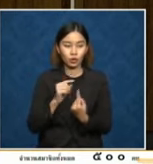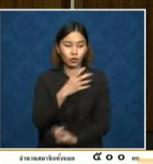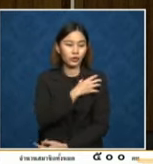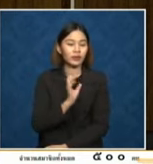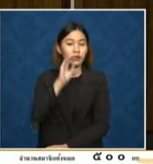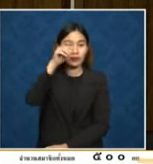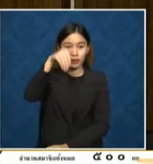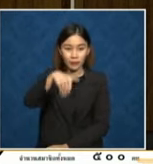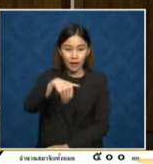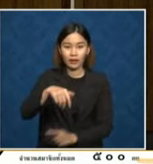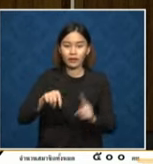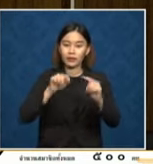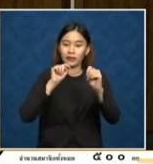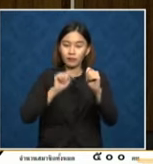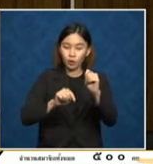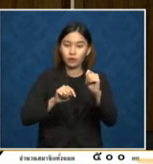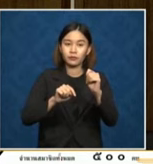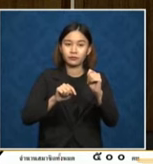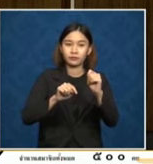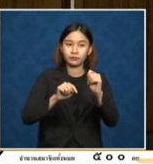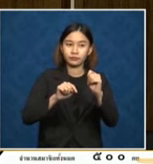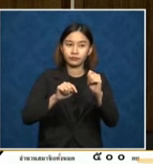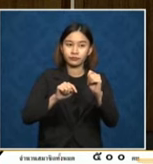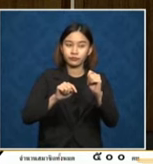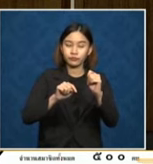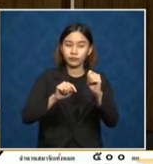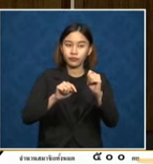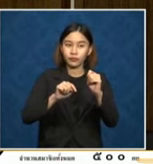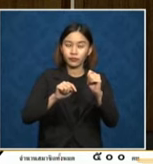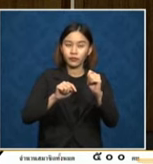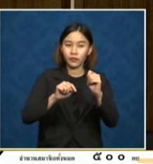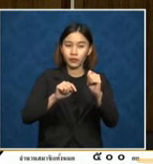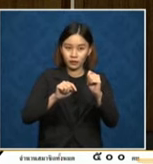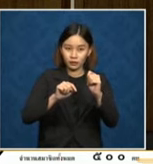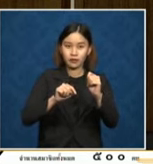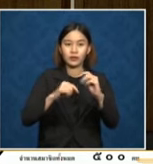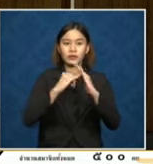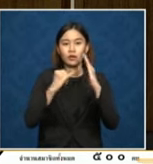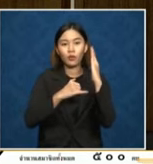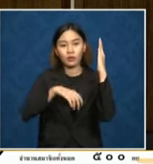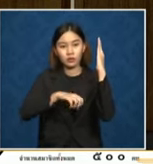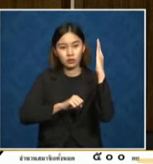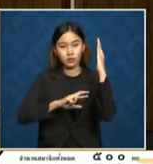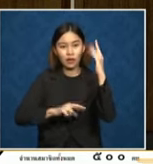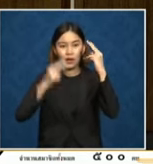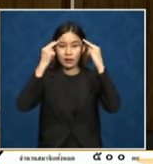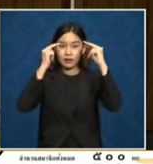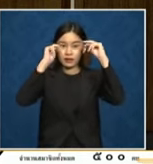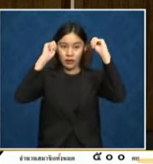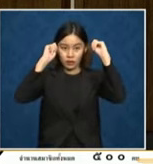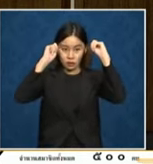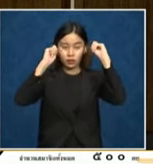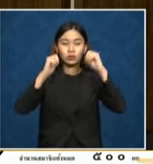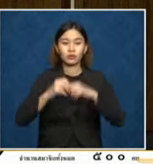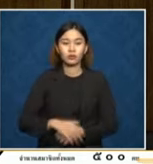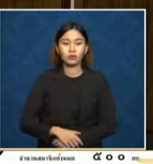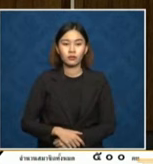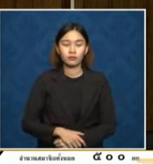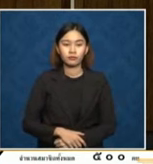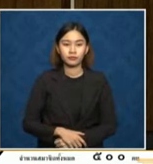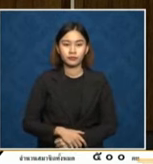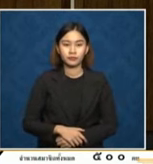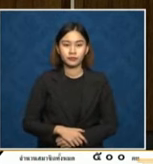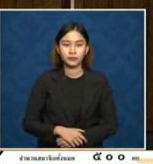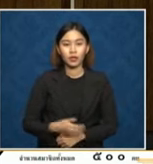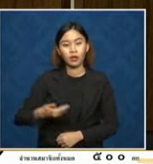ศบาลตำบลย่านดินแดงอำเภอพระแสงจังหวัดสุราษฎร์ธานีนะท่านนายกพิจิตรศรีทองสมนะท่านก็